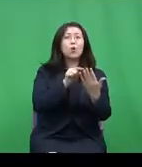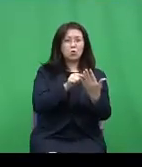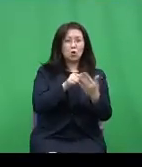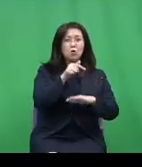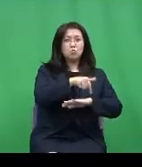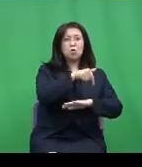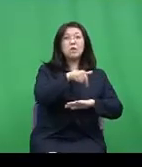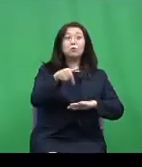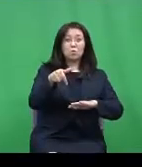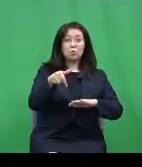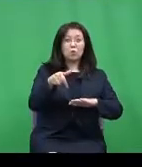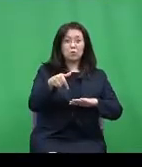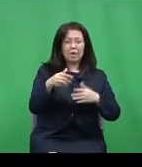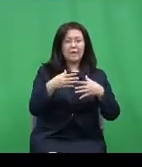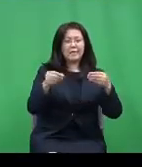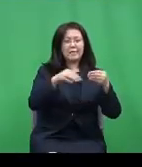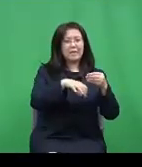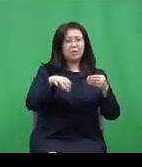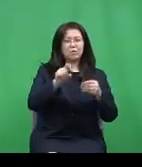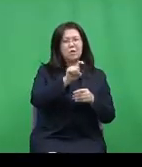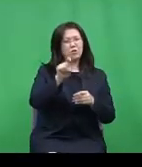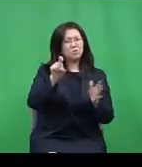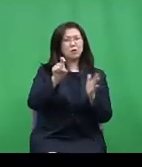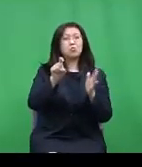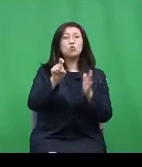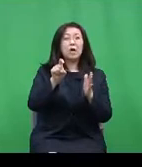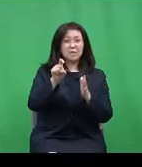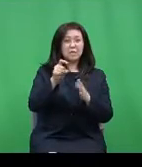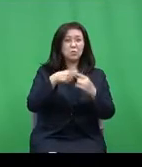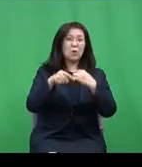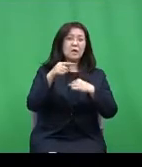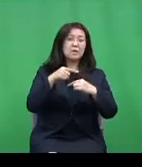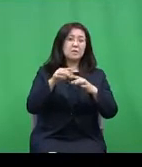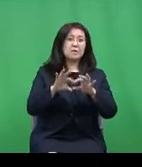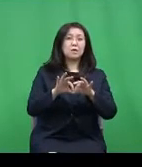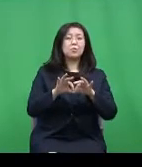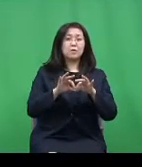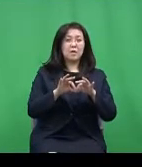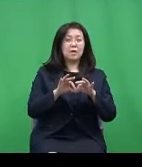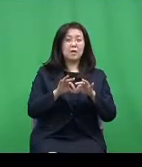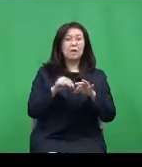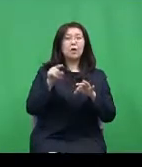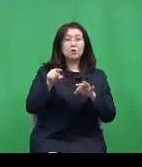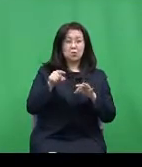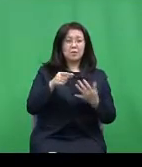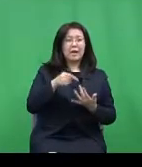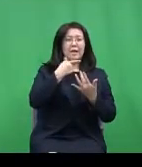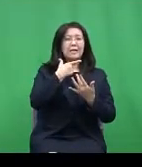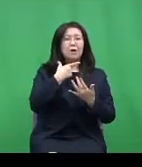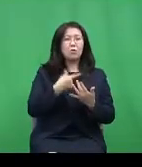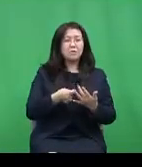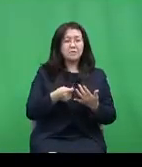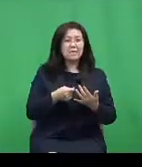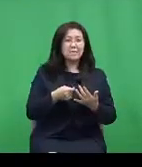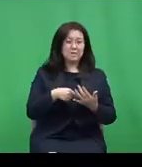その対象プロジェクトは全国で、まあ、せいぜい10カ所ということでしたので、まあ、それ